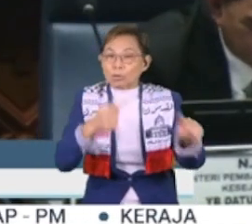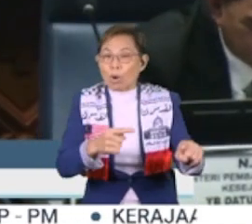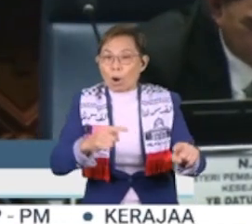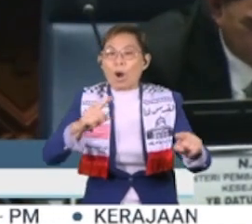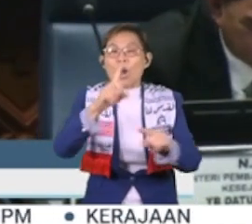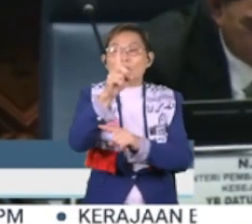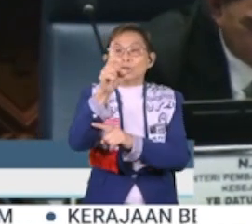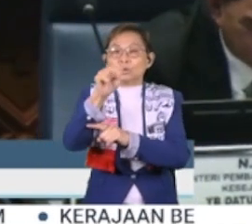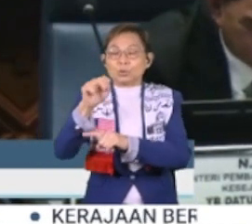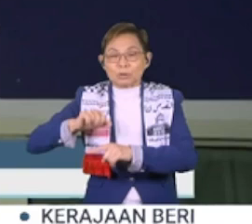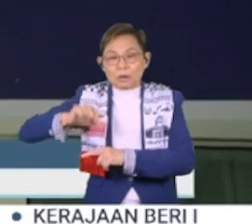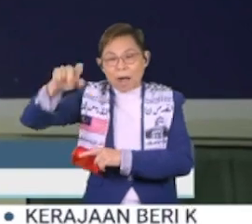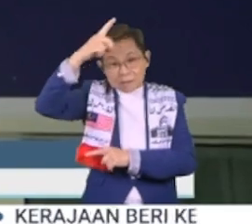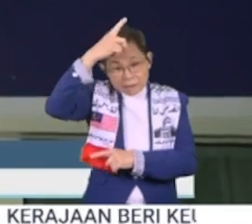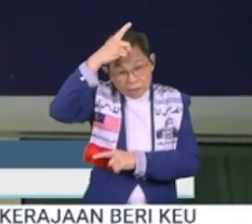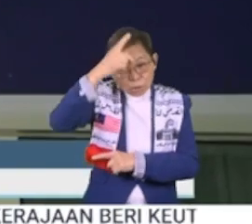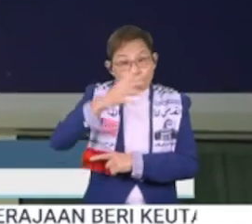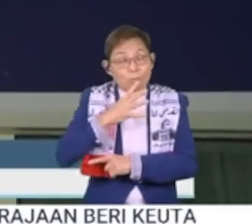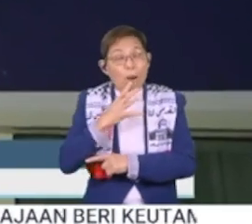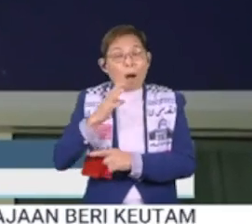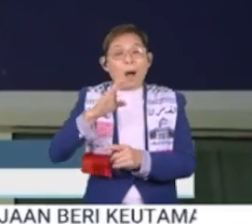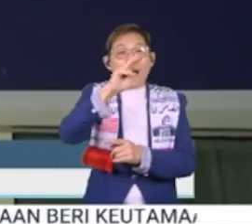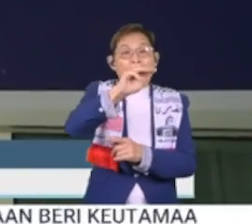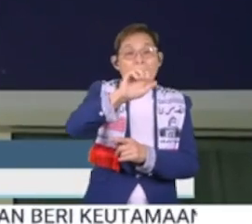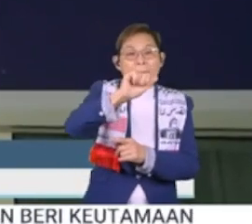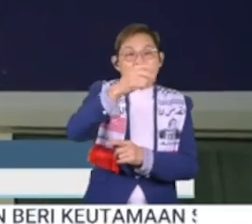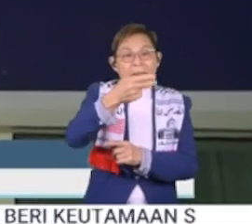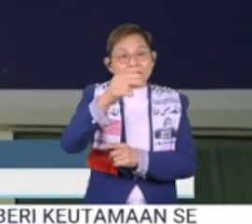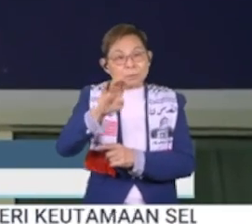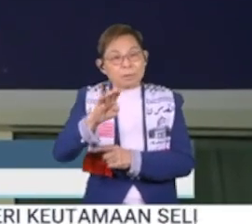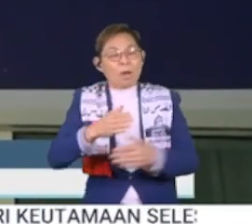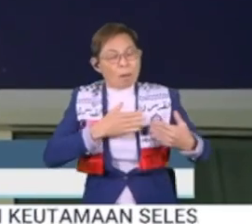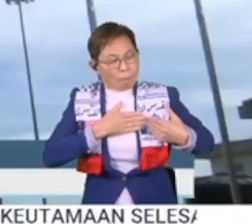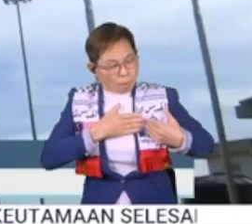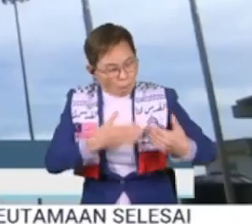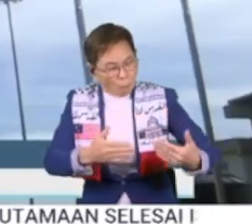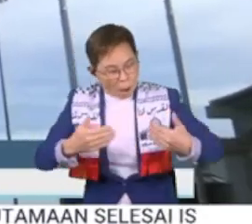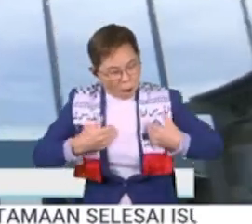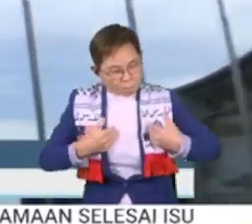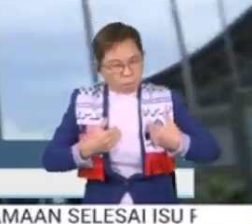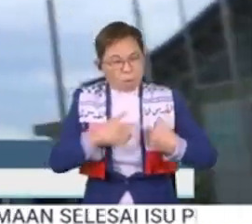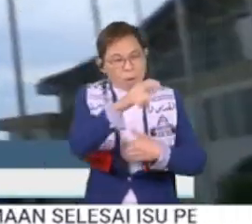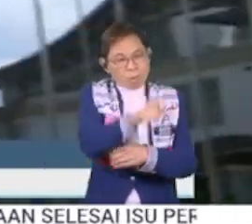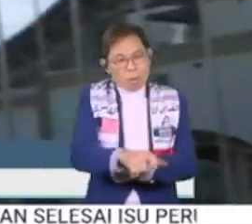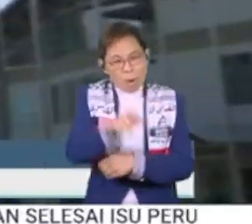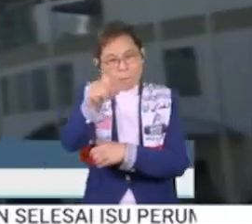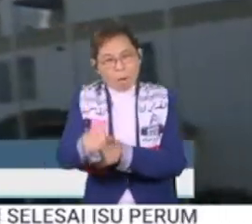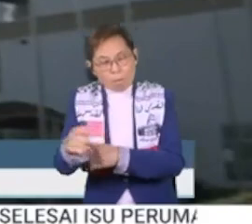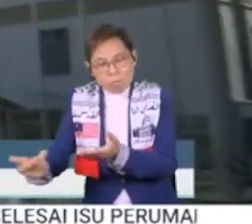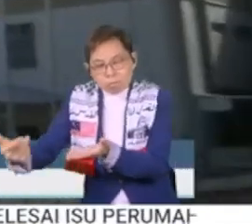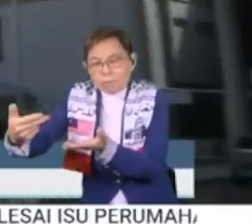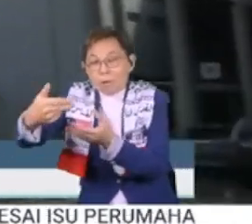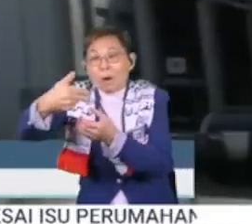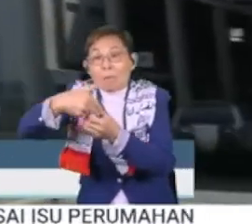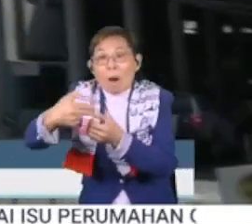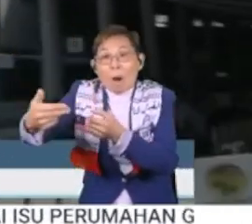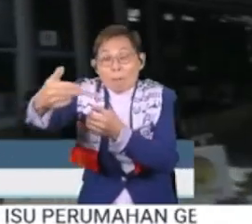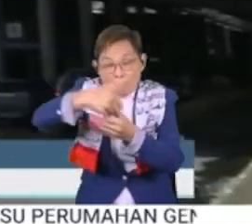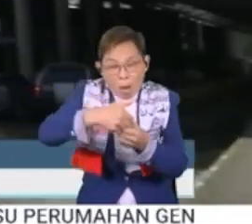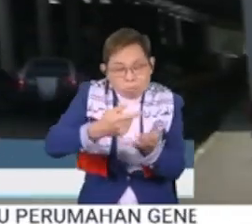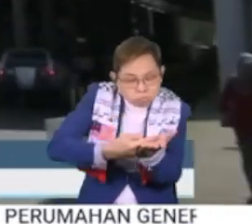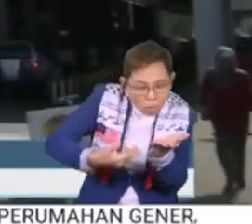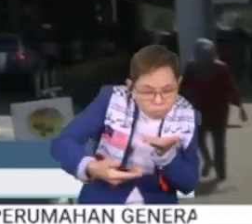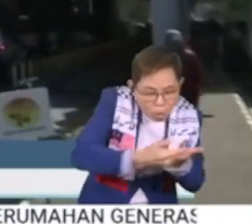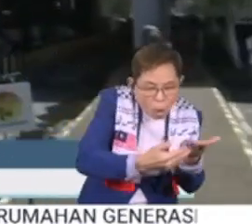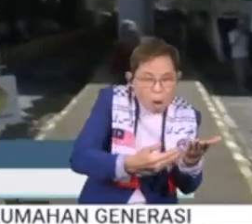Sabah tambah Datuk Kristina Malaysia airport berhad terus komited mengadakan sesi libat urus secara berkala dengan semua pemegang